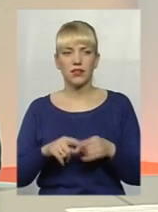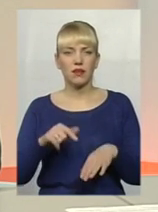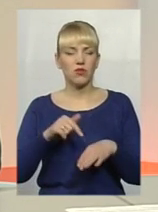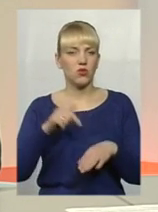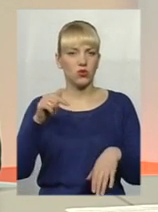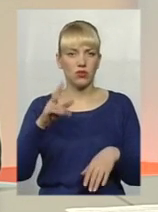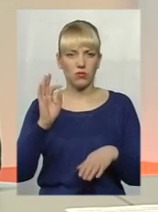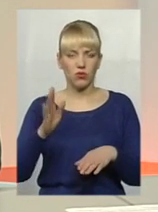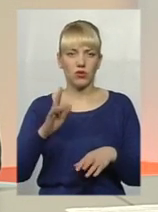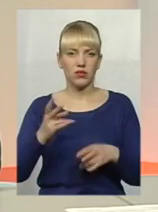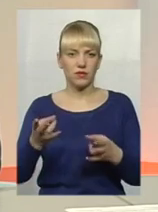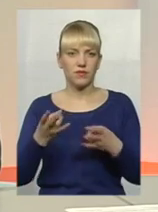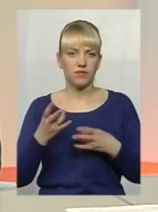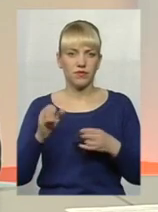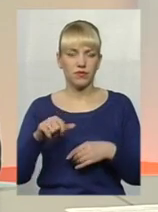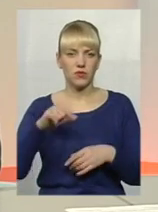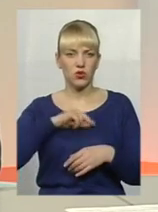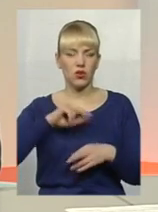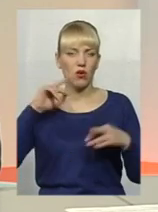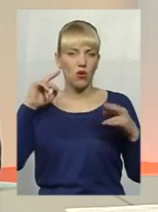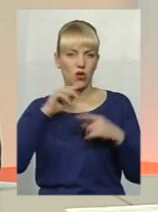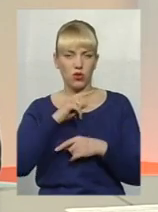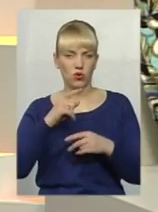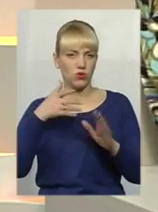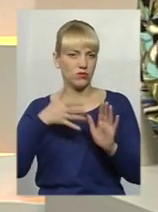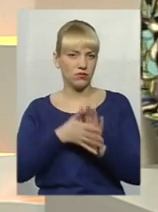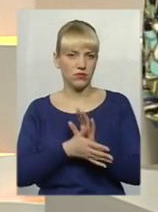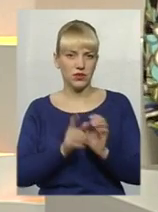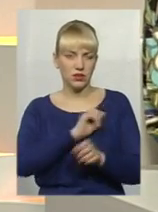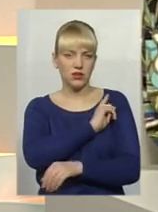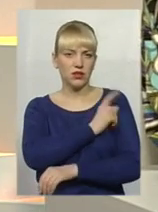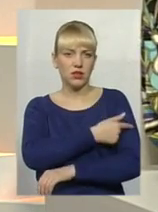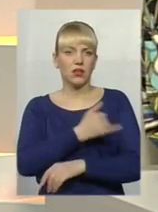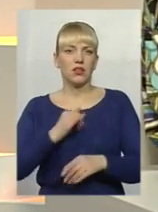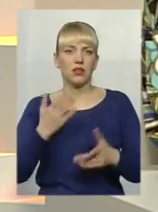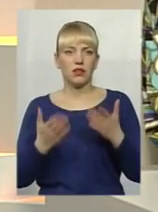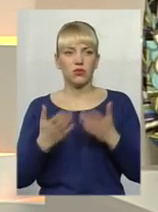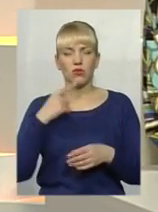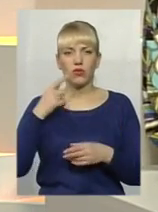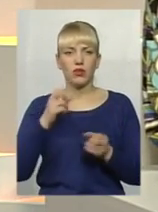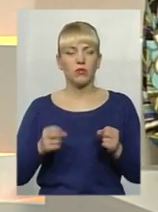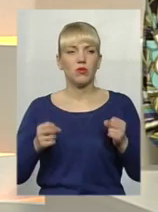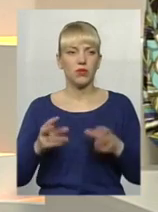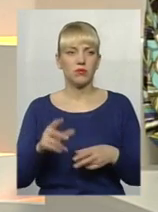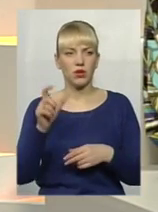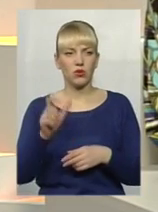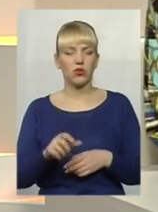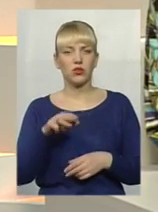дія, яка може призвести до гострого отруєння. Власне, якщо говорити про небезпеку для людини,